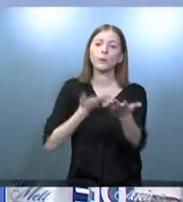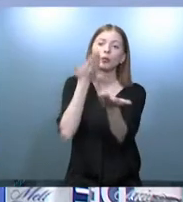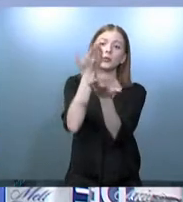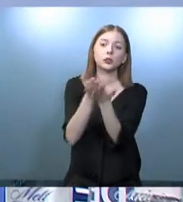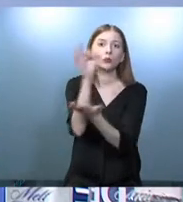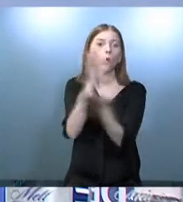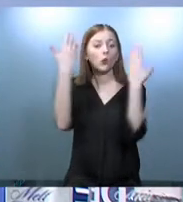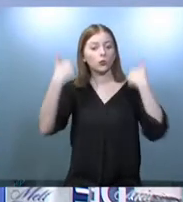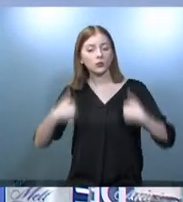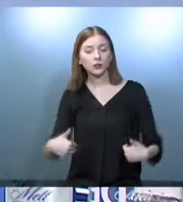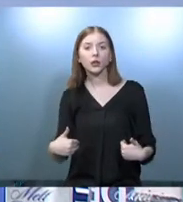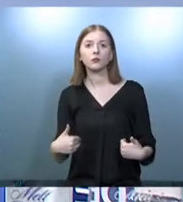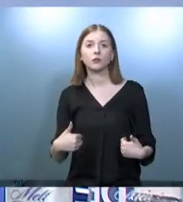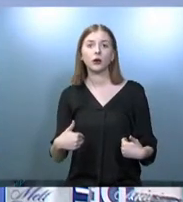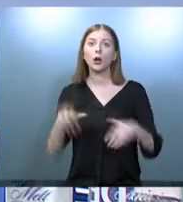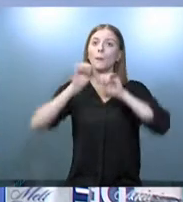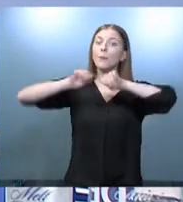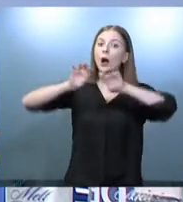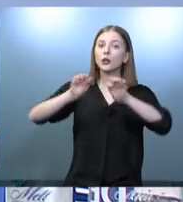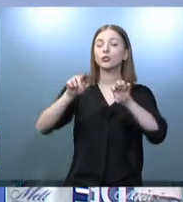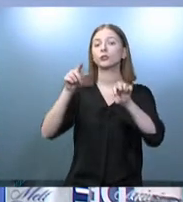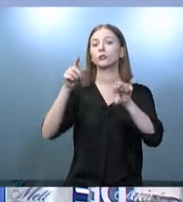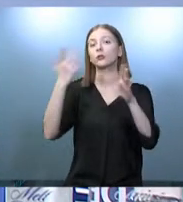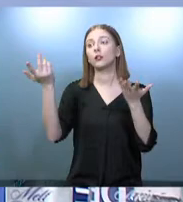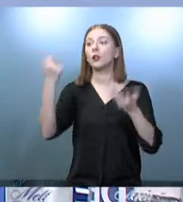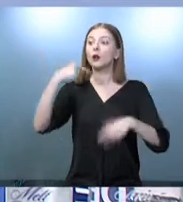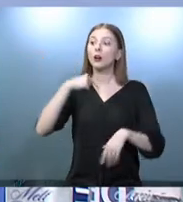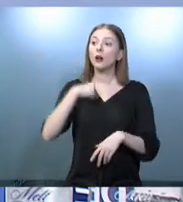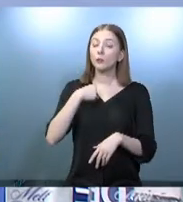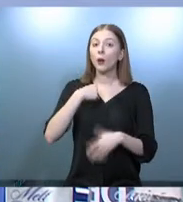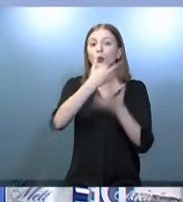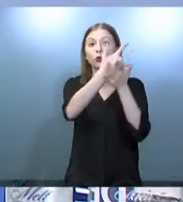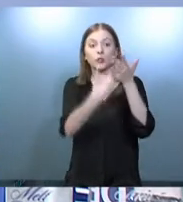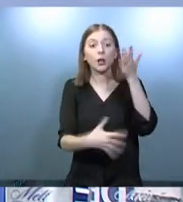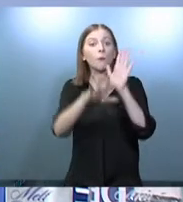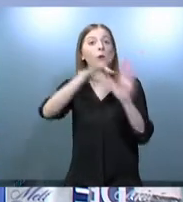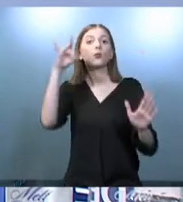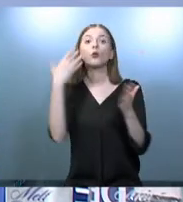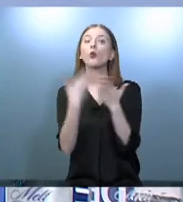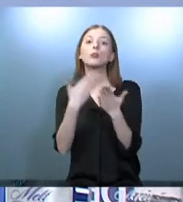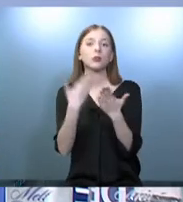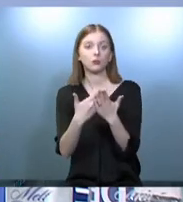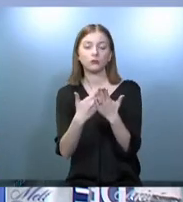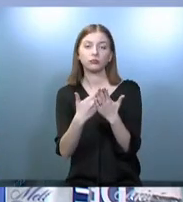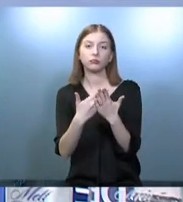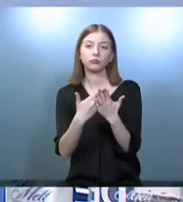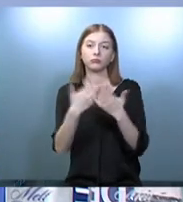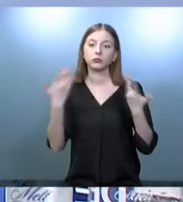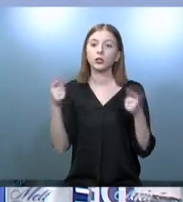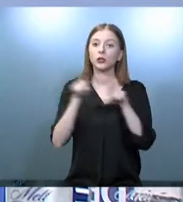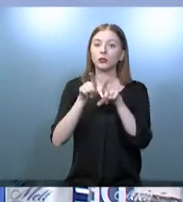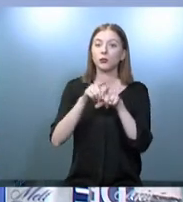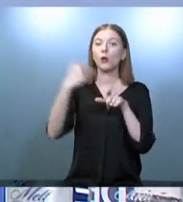ir paaiškinti rinkėjams, kodėl būtent už jūsų sąrašą rinkėjas turėtų balsuoti, už jūsų sąrašą ir už